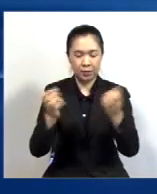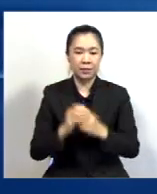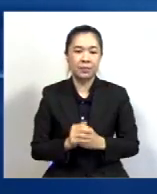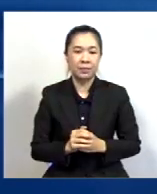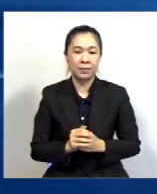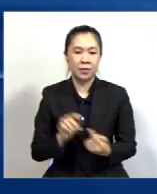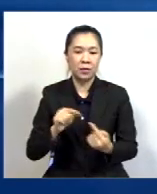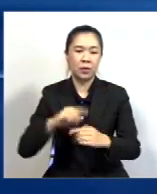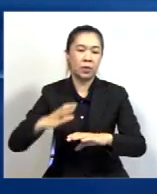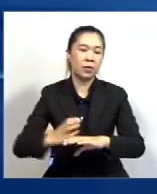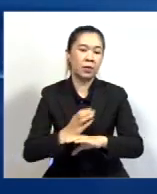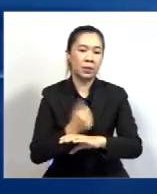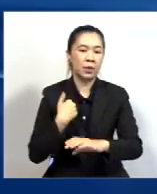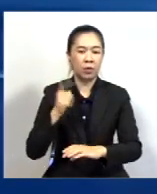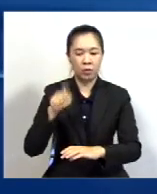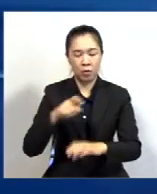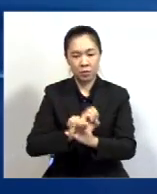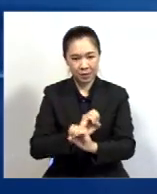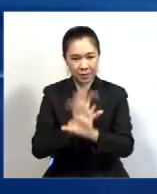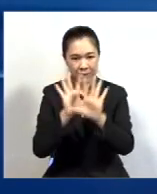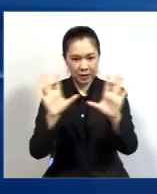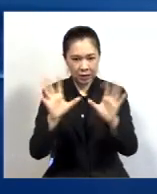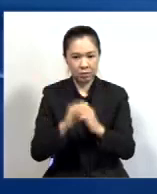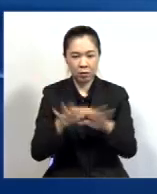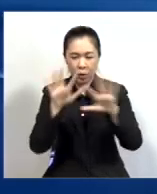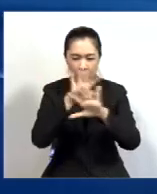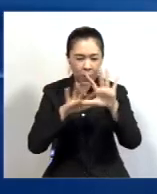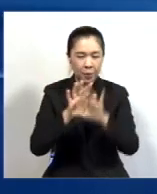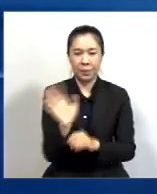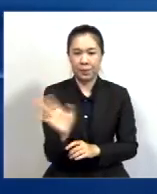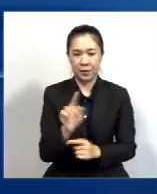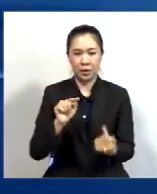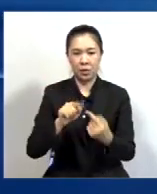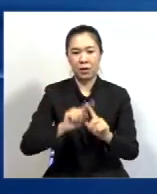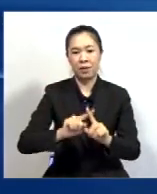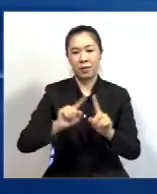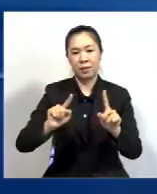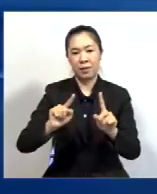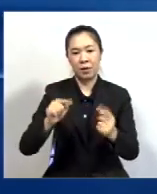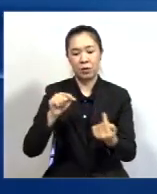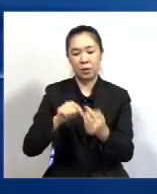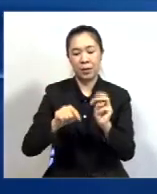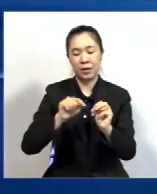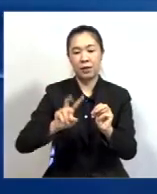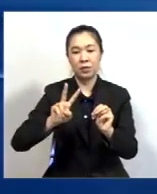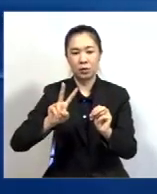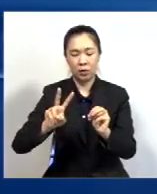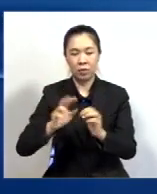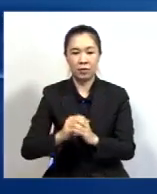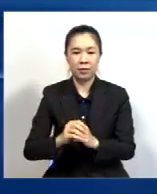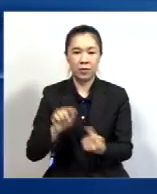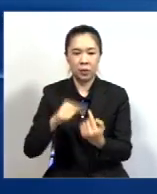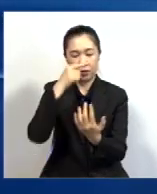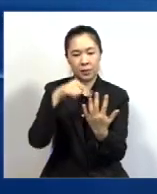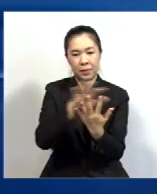การเมืองควรที่จะให้มีความชัดเจนไม่มีความคลุมเครือแตกต่างจากบัญญัติของรัฐธรรมนูญมาตรา2ที่บัญญัติว่าประเทศไท